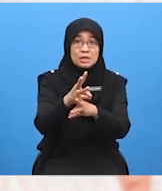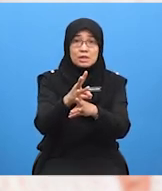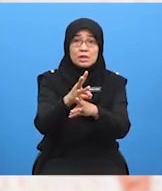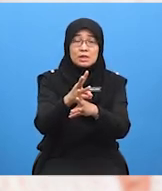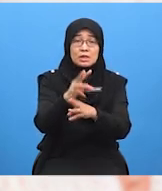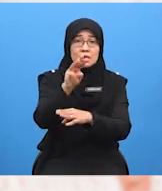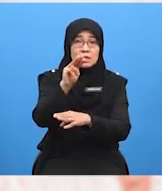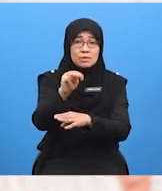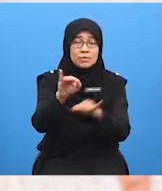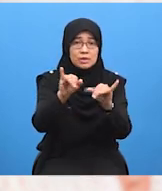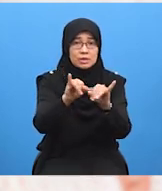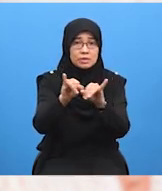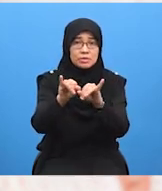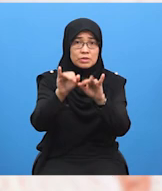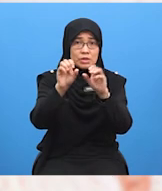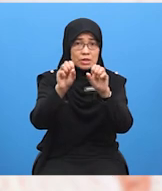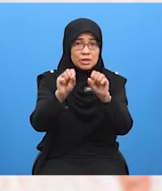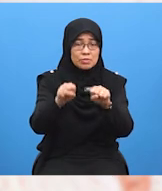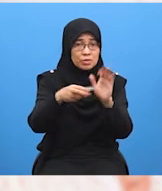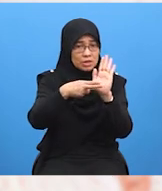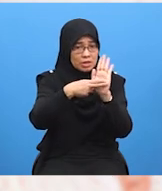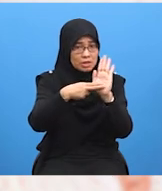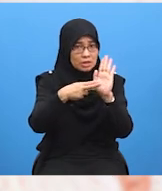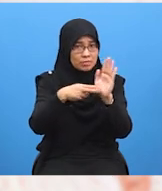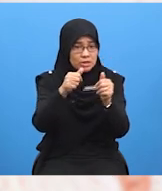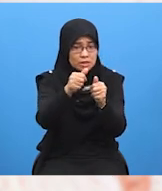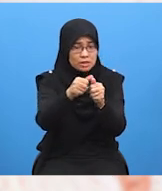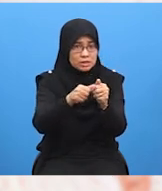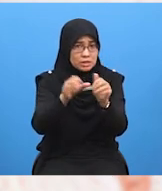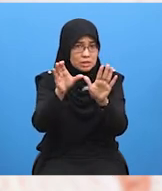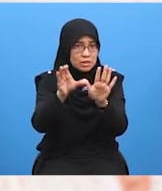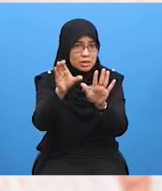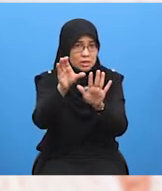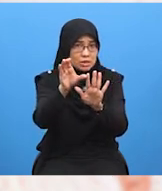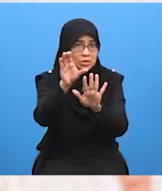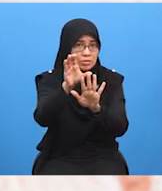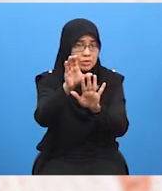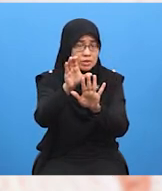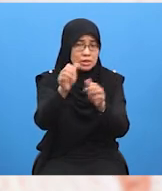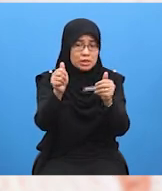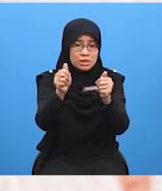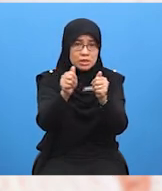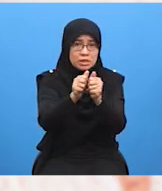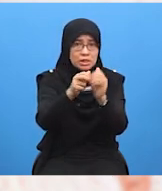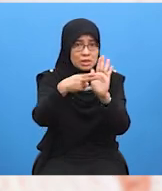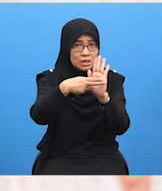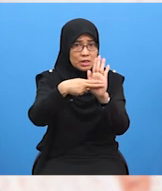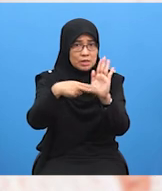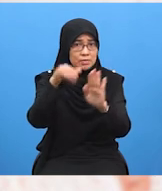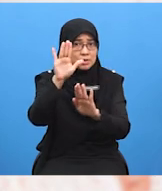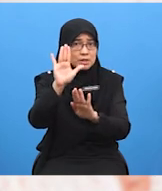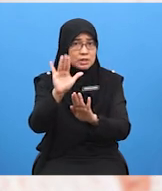Murid juga boleh melabel setiap komponen dengan label yang bersesuaian.